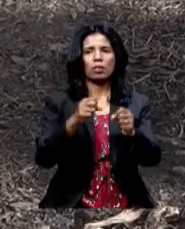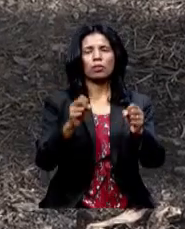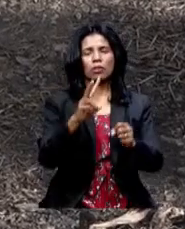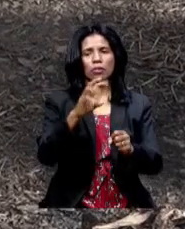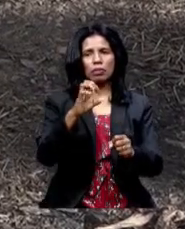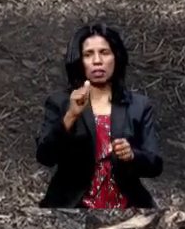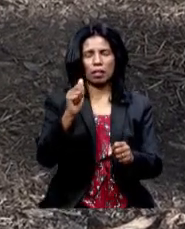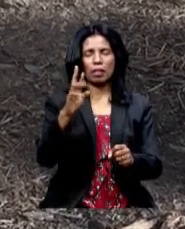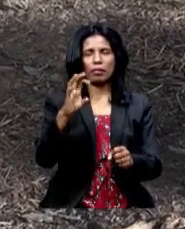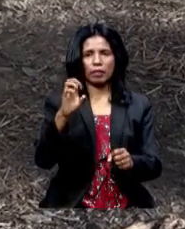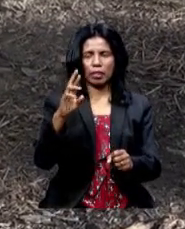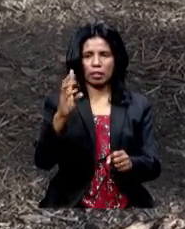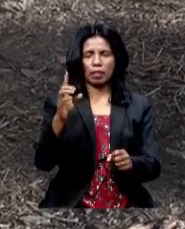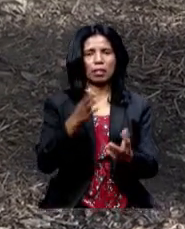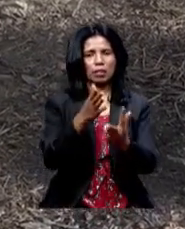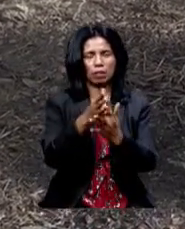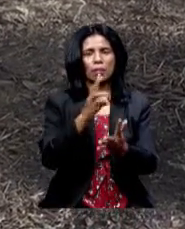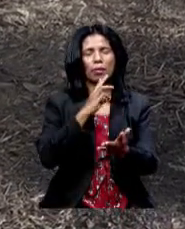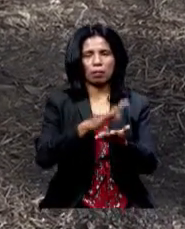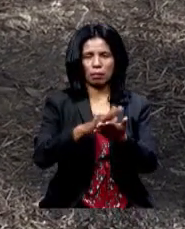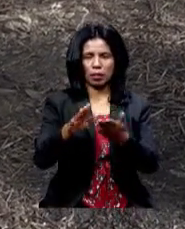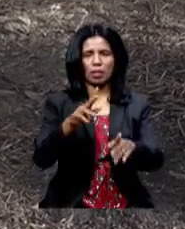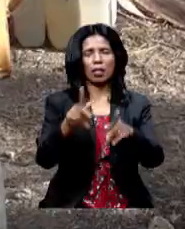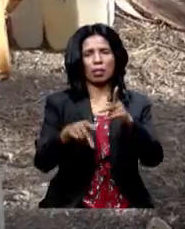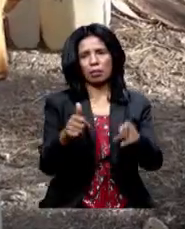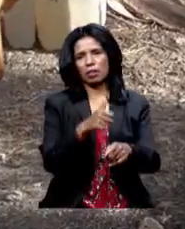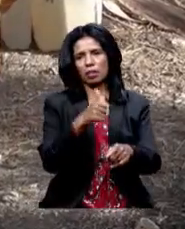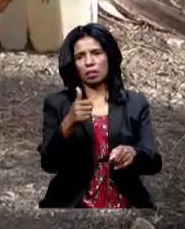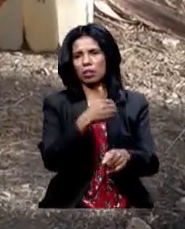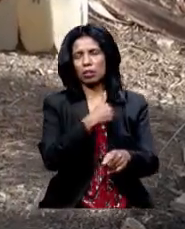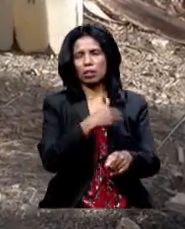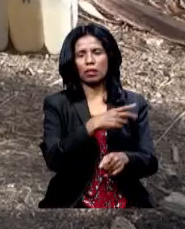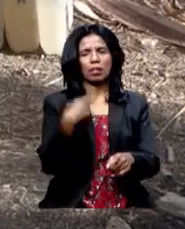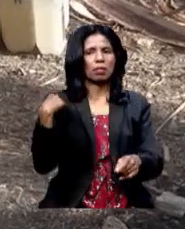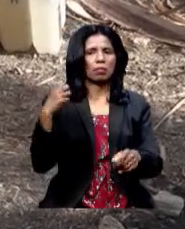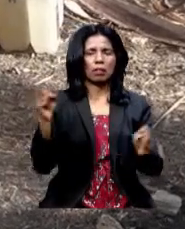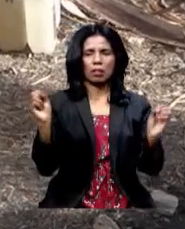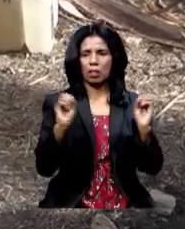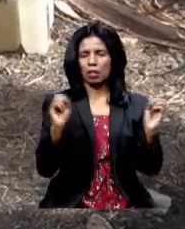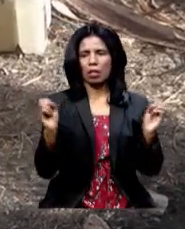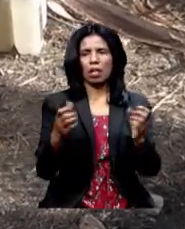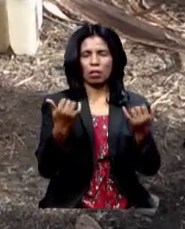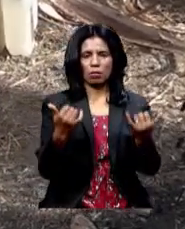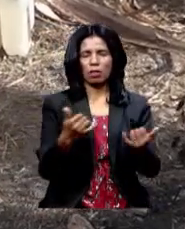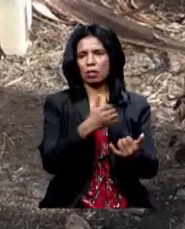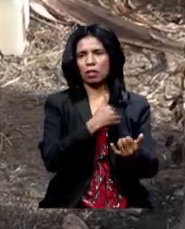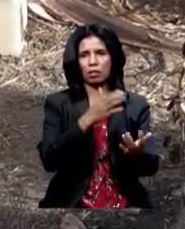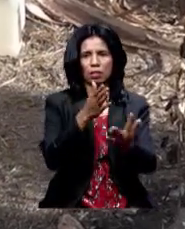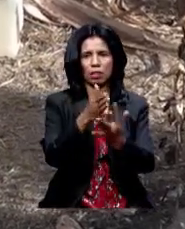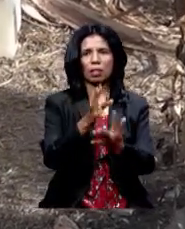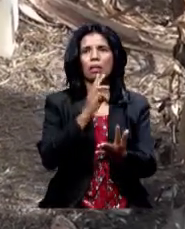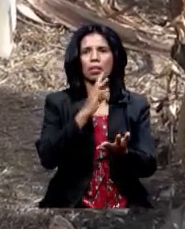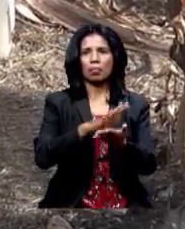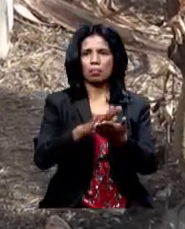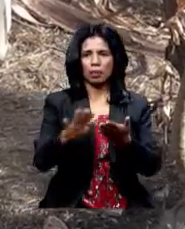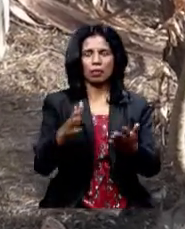Verde balung asesu ona ba bemos mai be ia komunidade balung ne be bit lato to oras ne si dauk bele asesu Atu